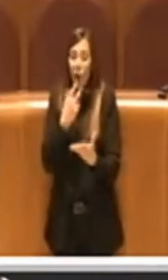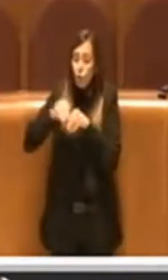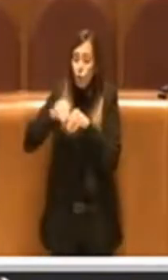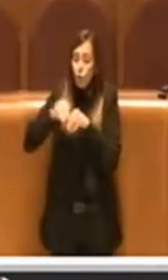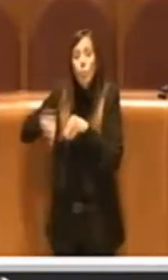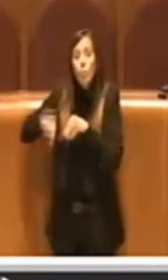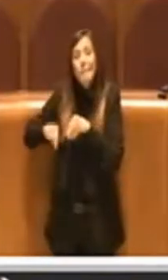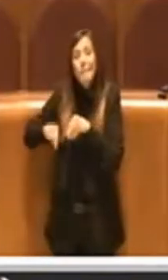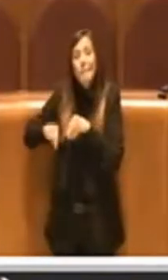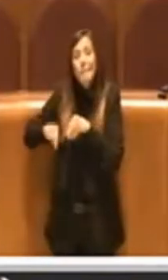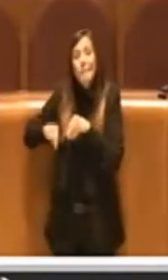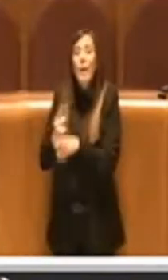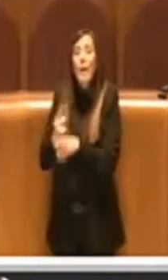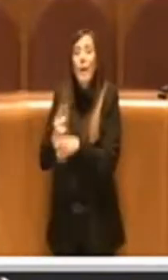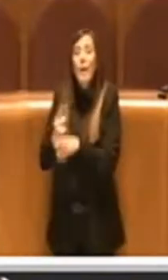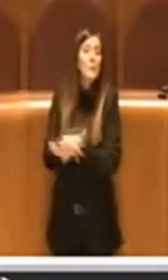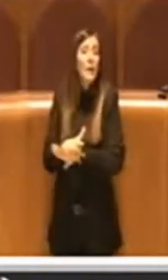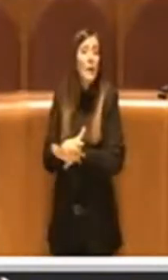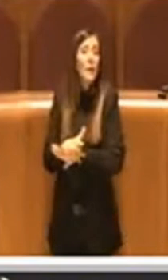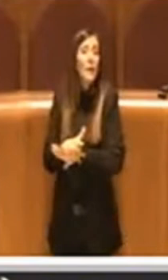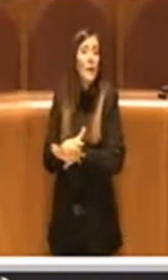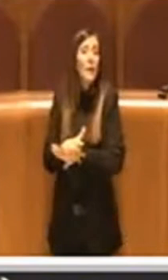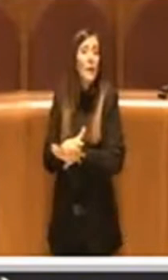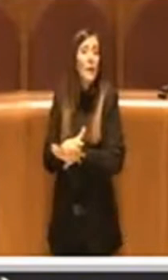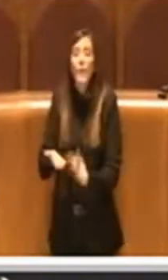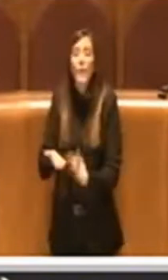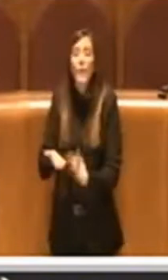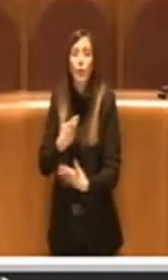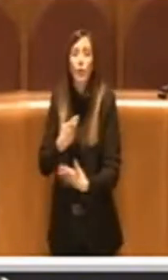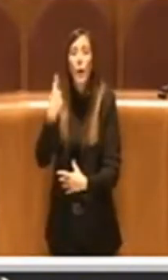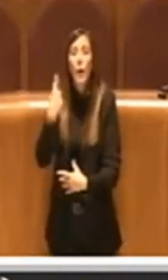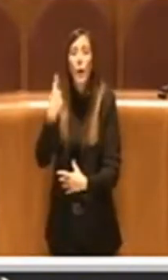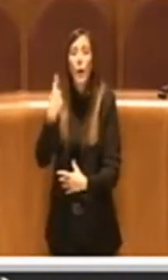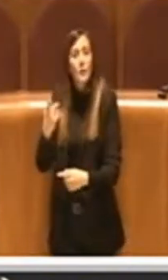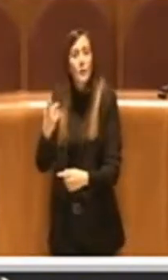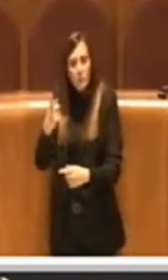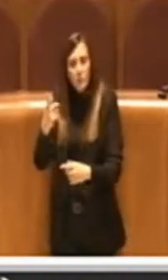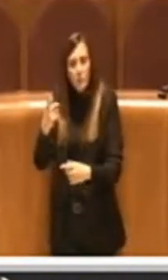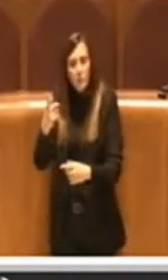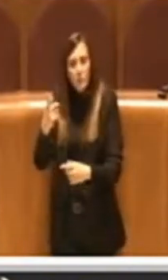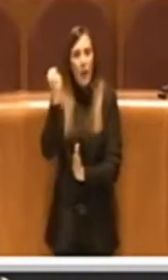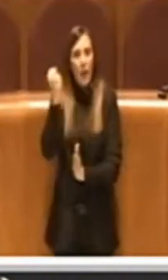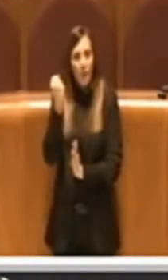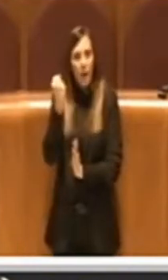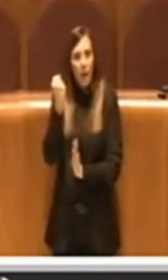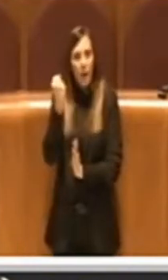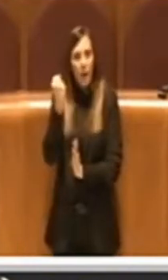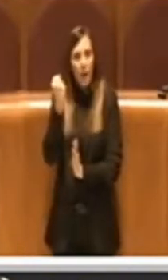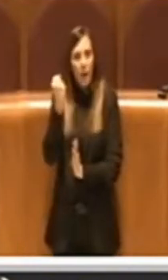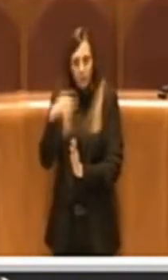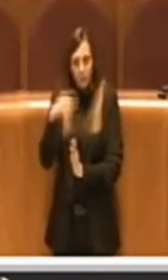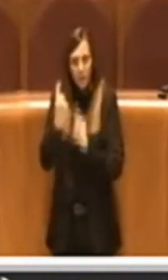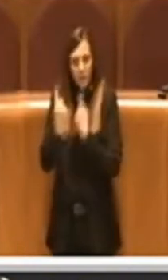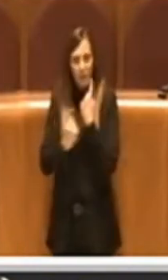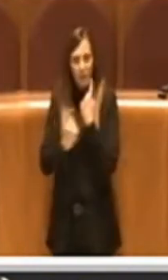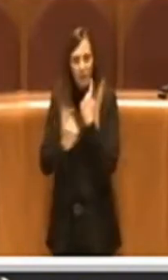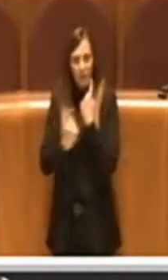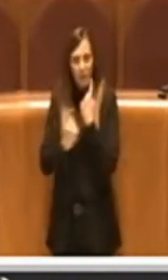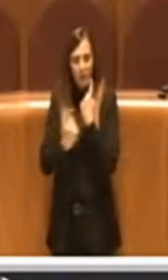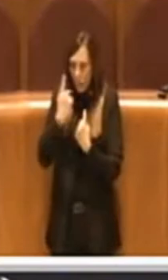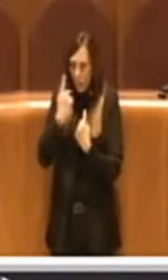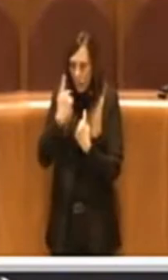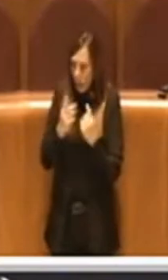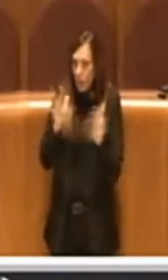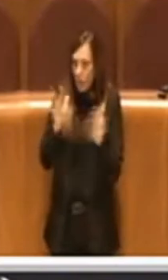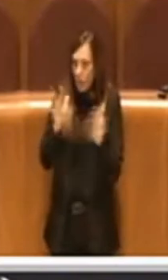eccezionale e rapido per porre rimedio a una situazione che ormai ha quasi del drammatico e che